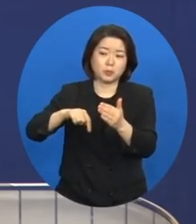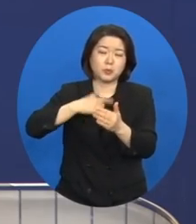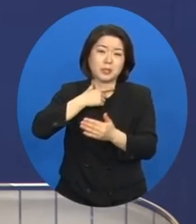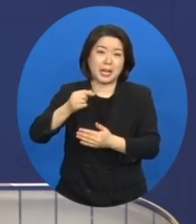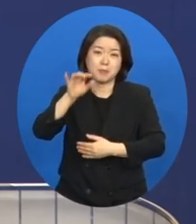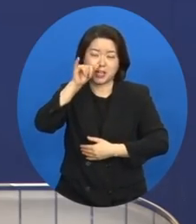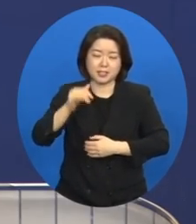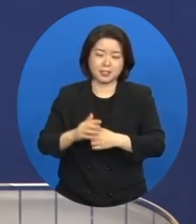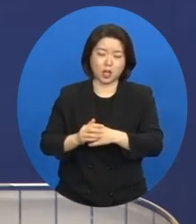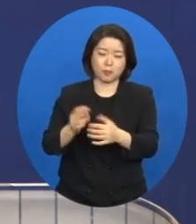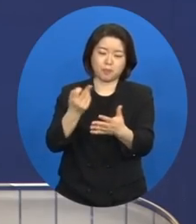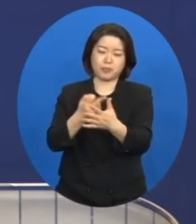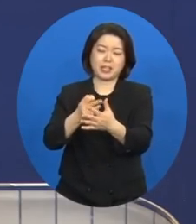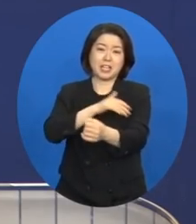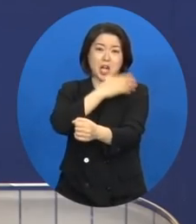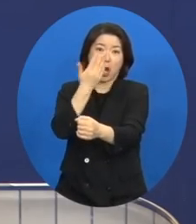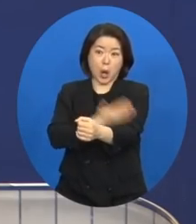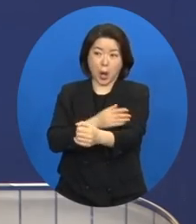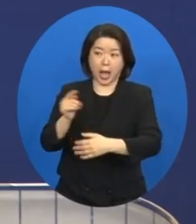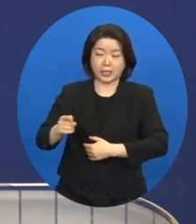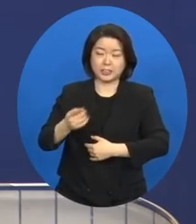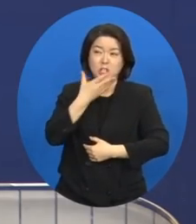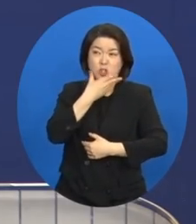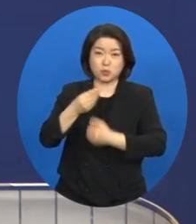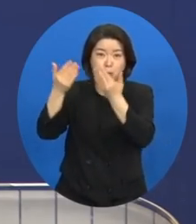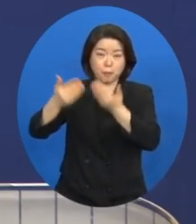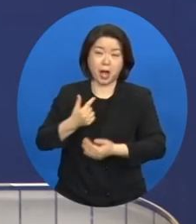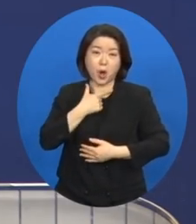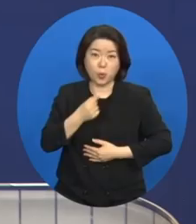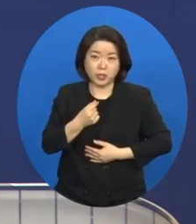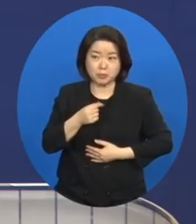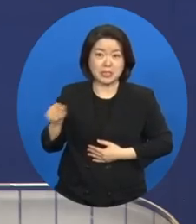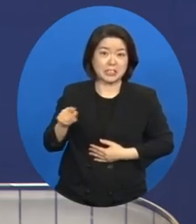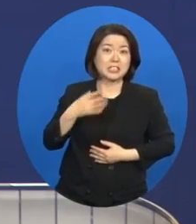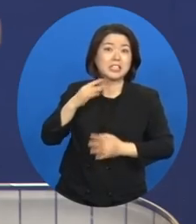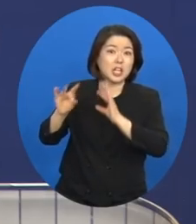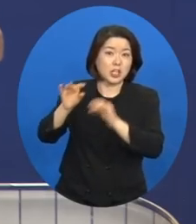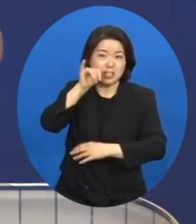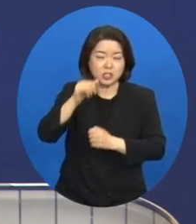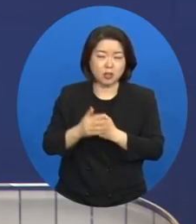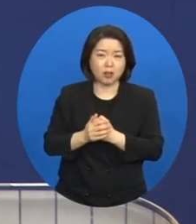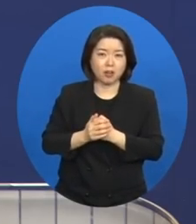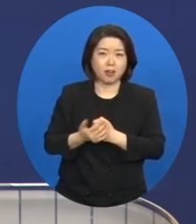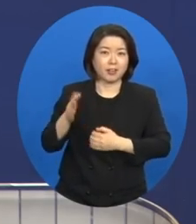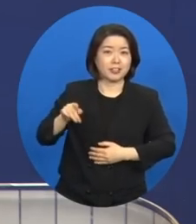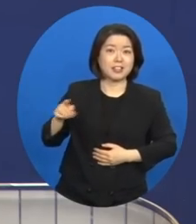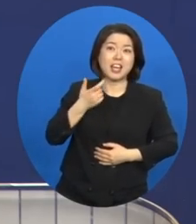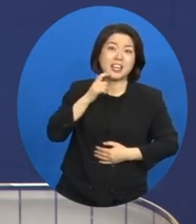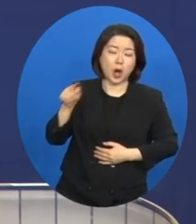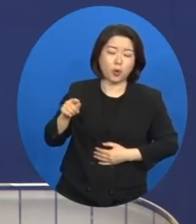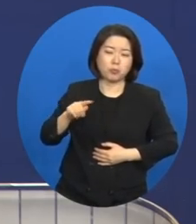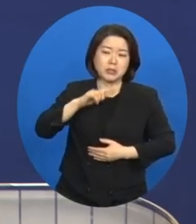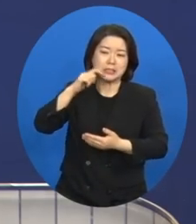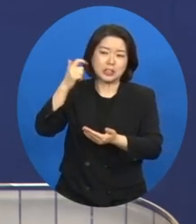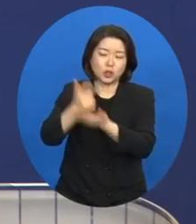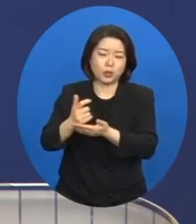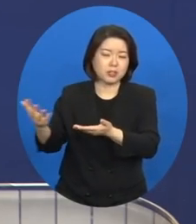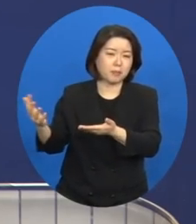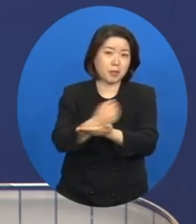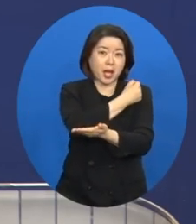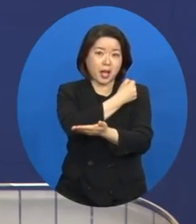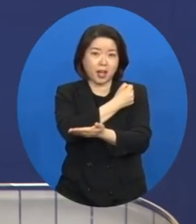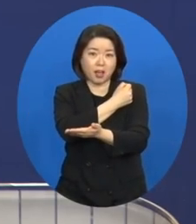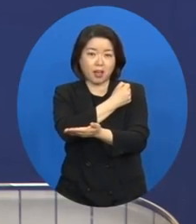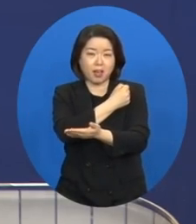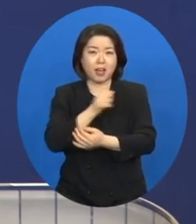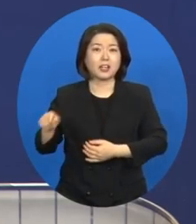장자권, 하나님이 그 블레싱을 받고 싶은 갈망함이 있었습니다. 그런데 그것을 속여서 쟁취하려고 했어요. 그런